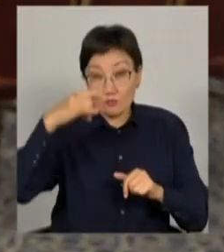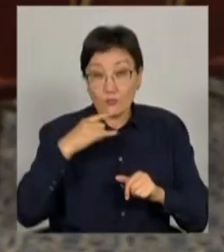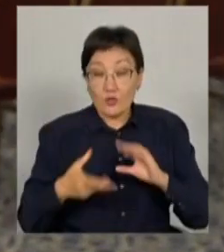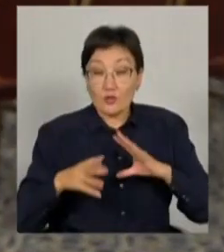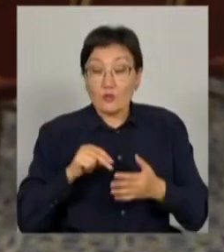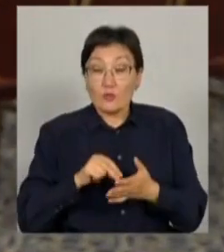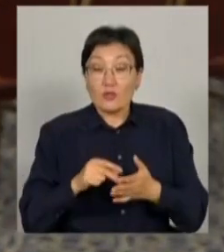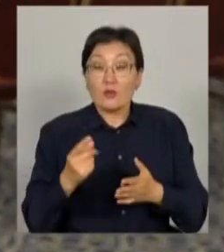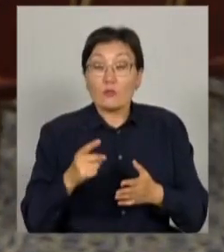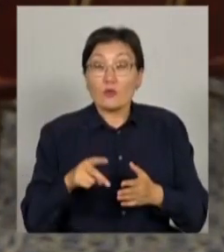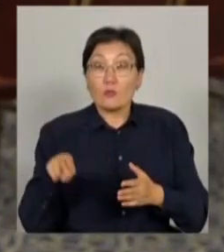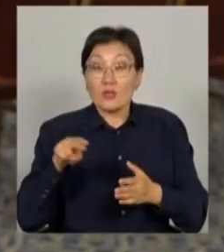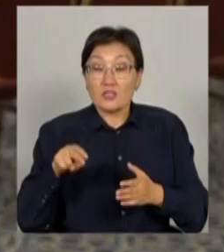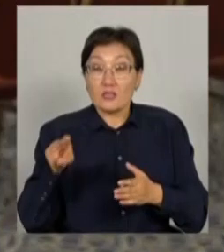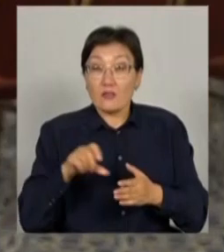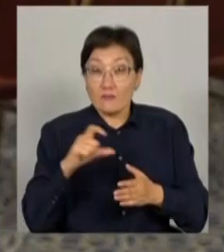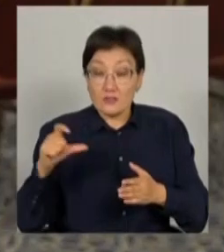более миллиарда евро, примерно